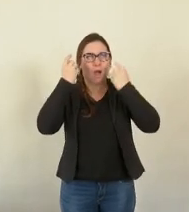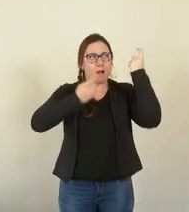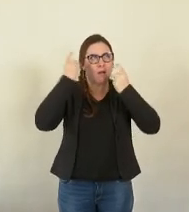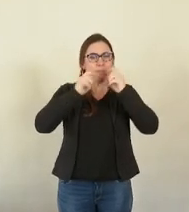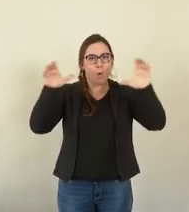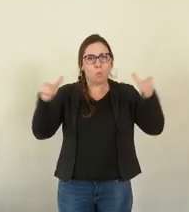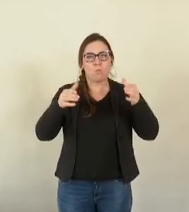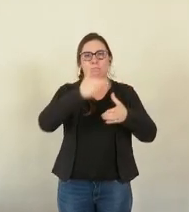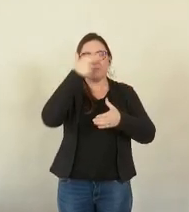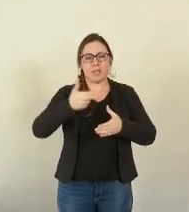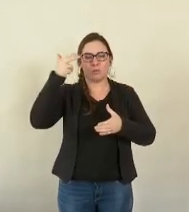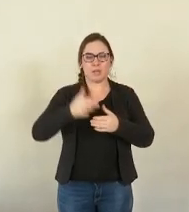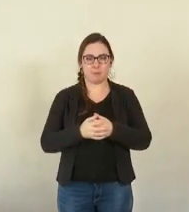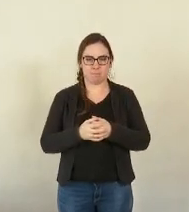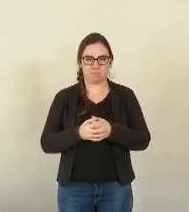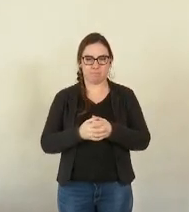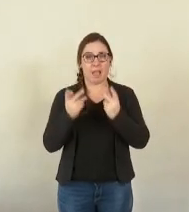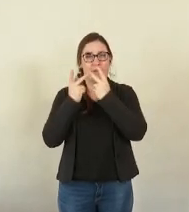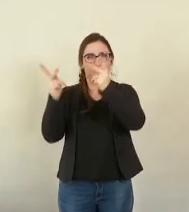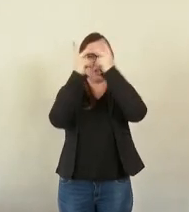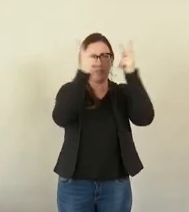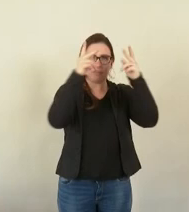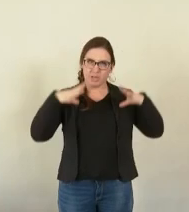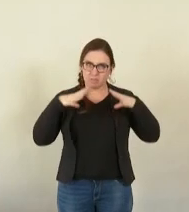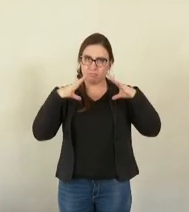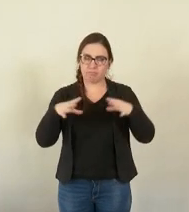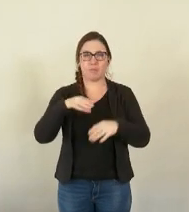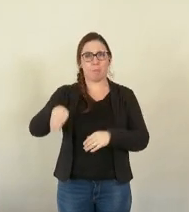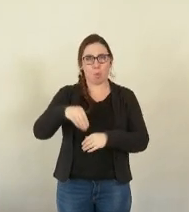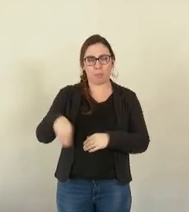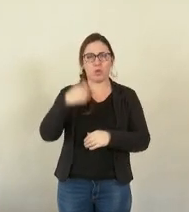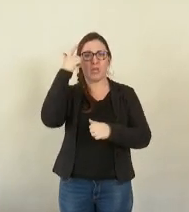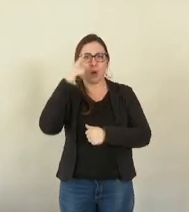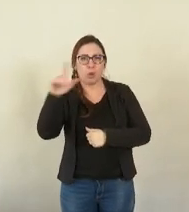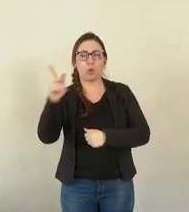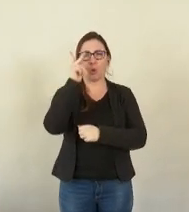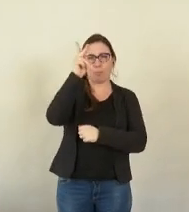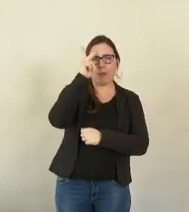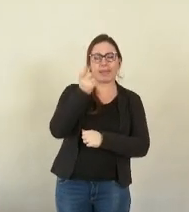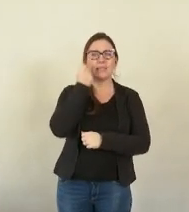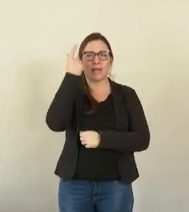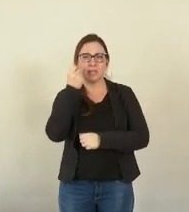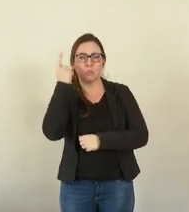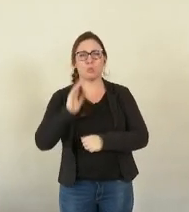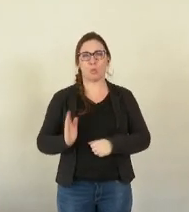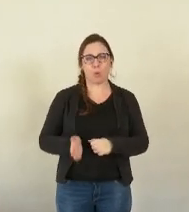collectif national parmi les villes et territoires engagés nous trouvons Montpellier Lyon Paris Strasbourg